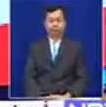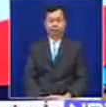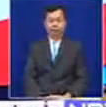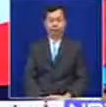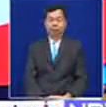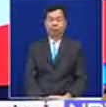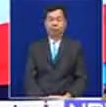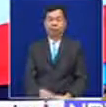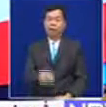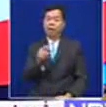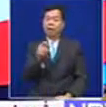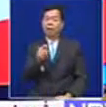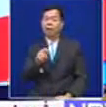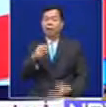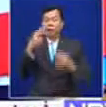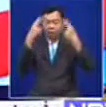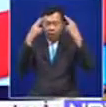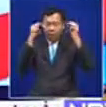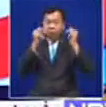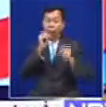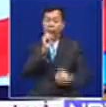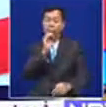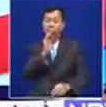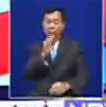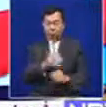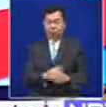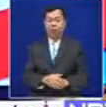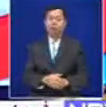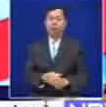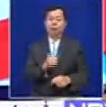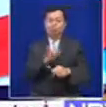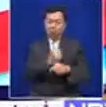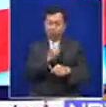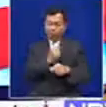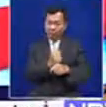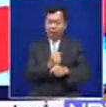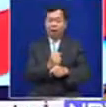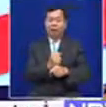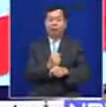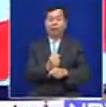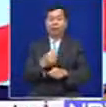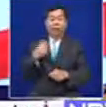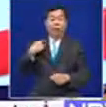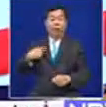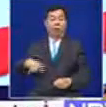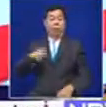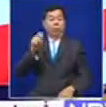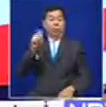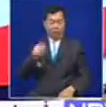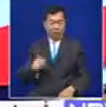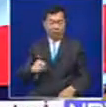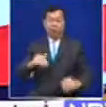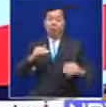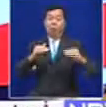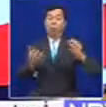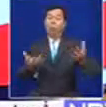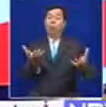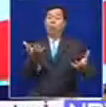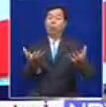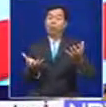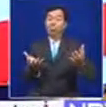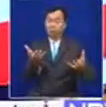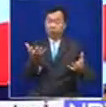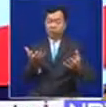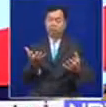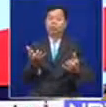แต่เรื่องนี้นายกรัฐมนตรีก็ยืนยันนะครับว่าให้การดำเนินคดียุติธรรมคดีฆาตกรรมนักท่องเที่ยวชาวอังกฤษที่เกาะเต่าเป็น